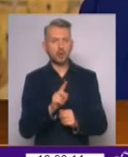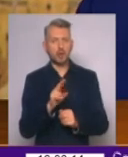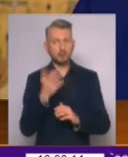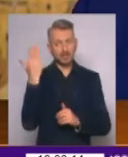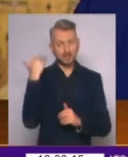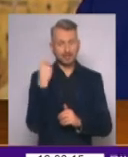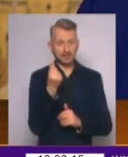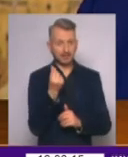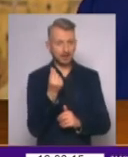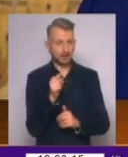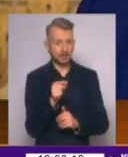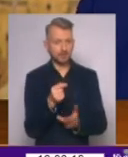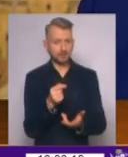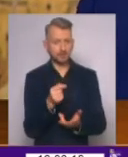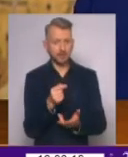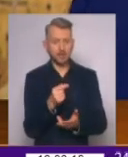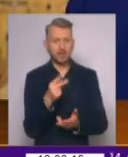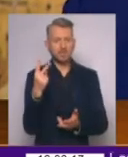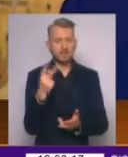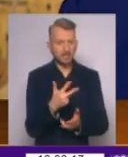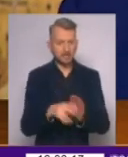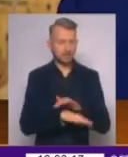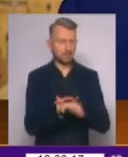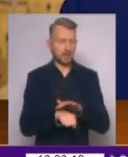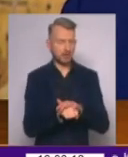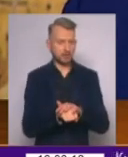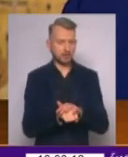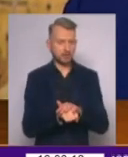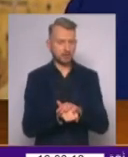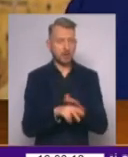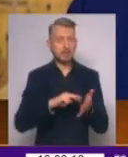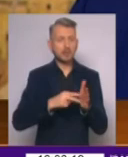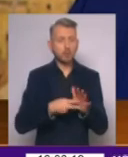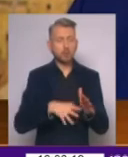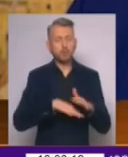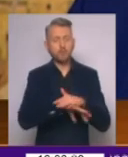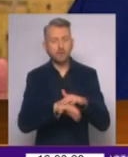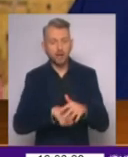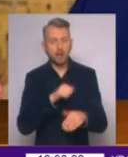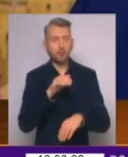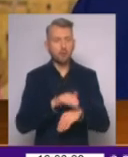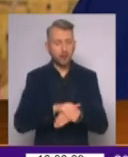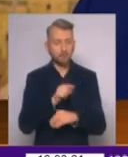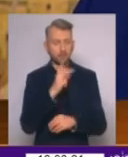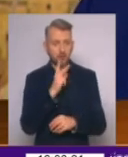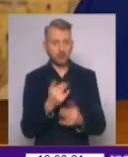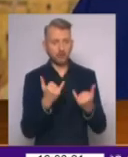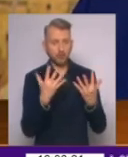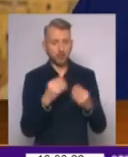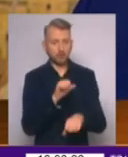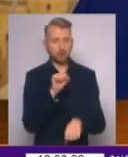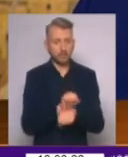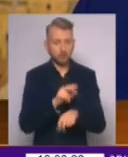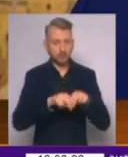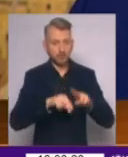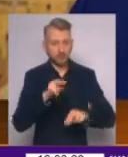цінах і там щонайменше, ну, дві третини вкрали. Ну, заплановано було украти, а по факту, як ви бачите, вона на сьогоднішній зупинилася будинство,